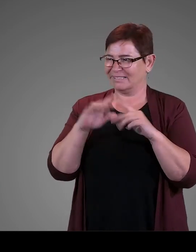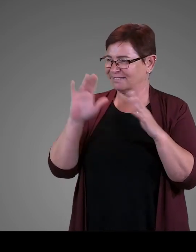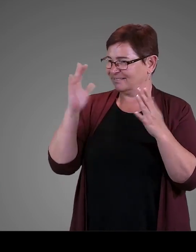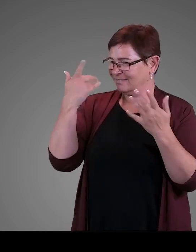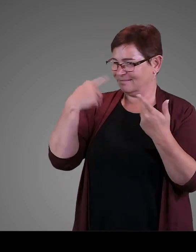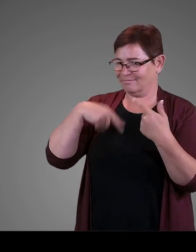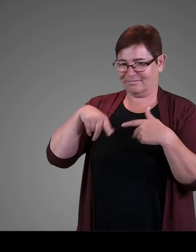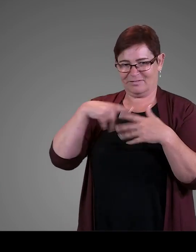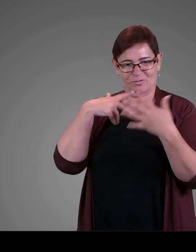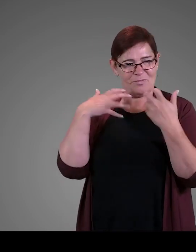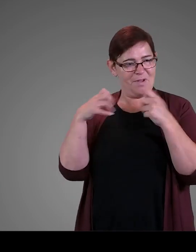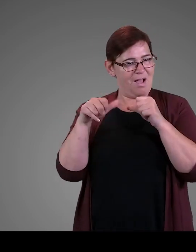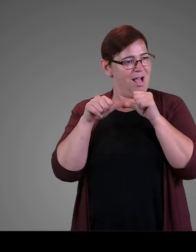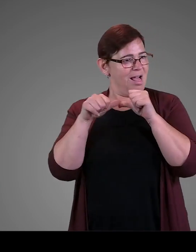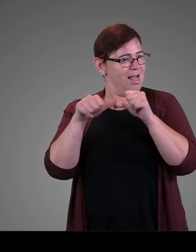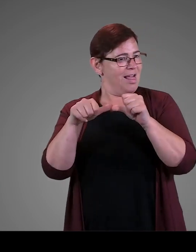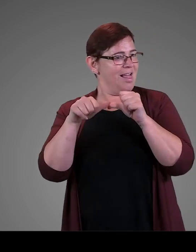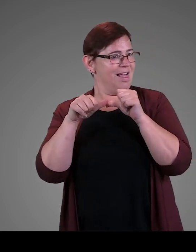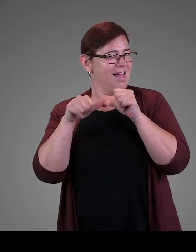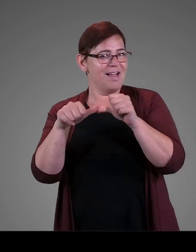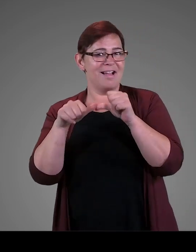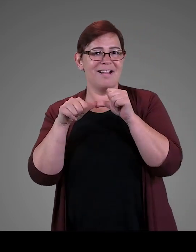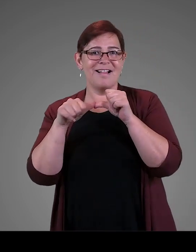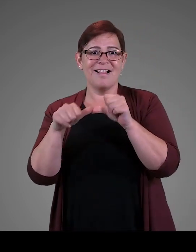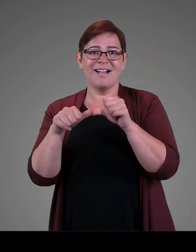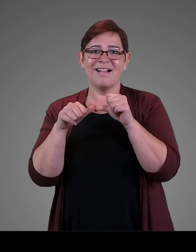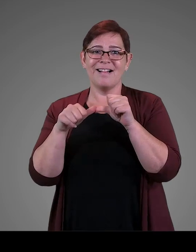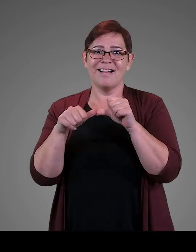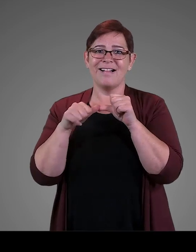la fin, mais on dirait qu'on n'a pas envie de terminer